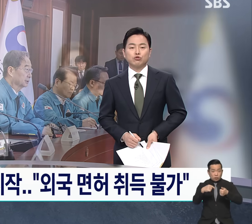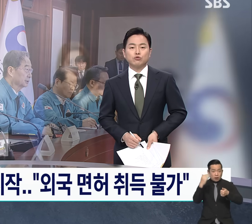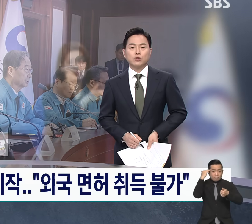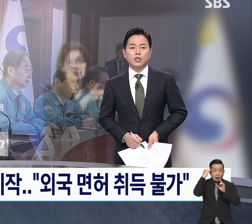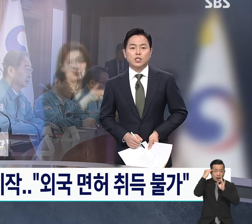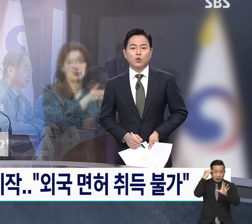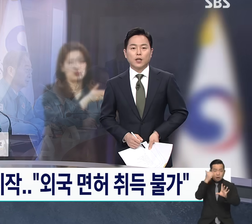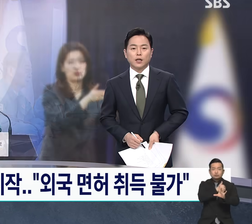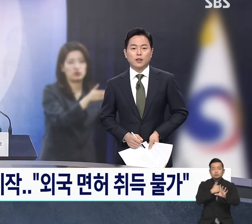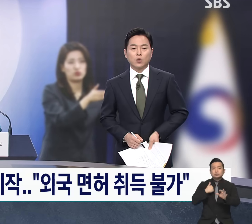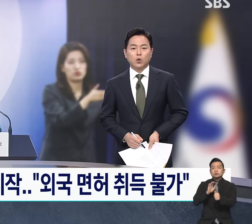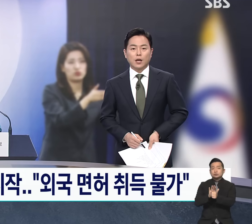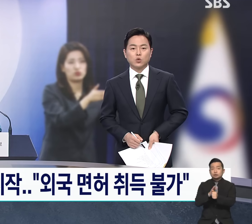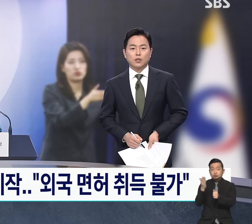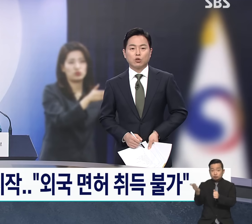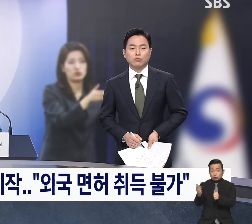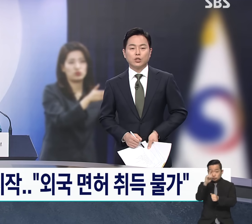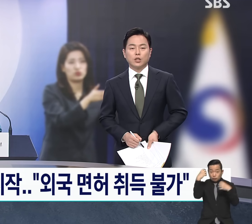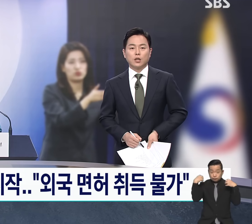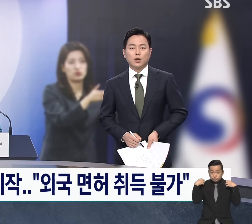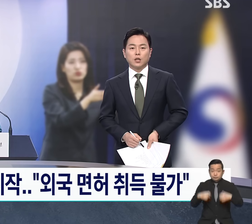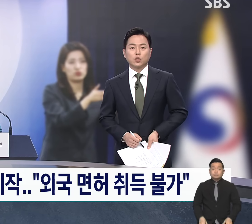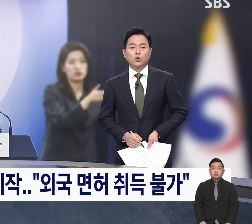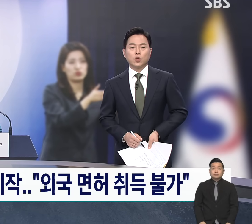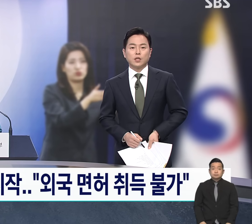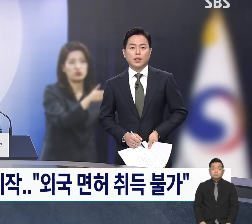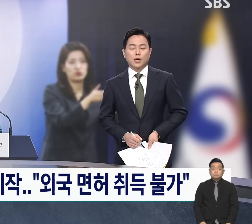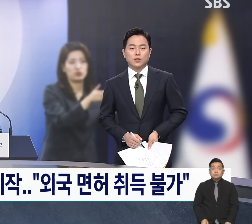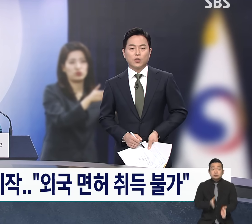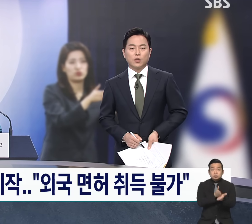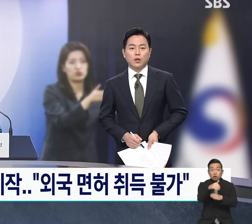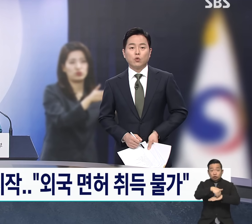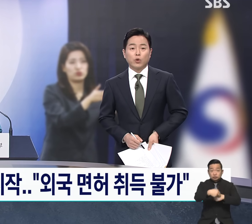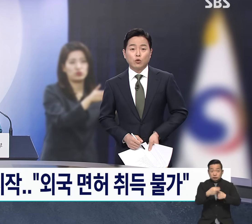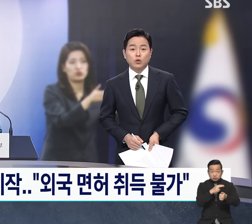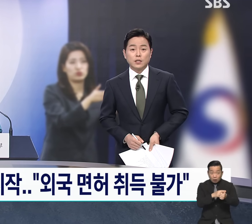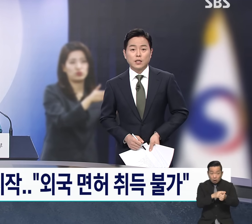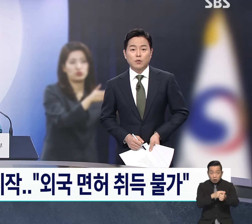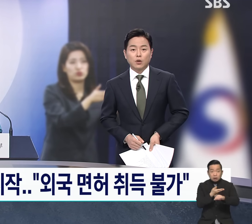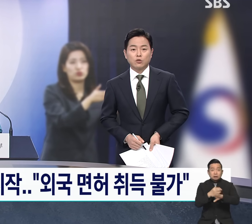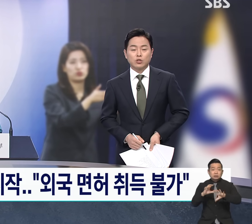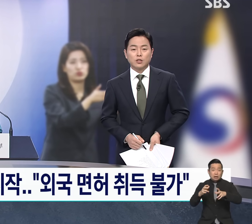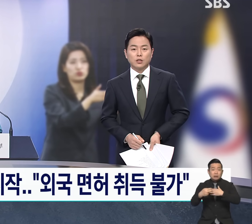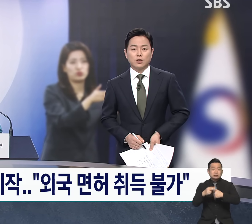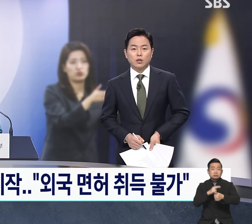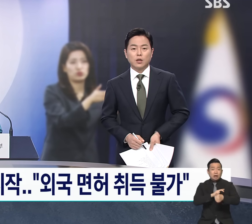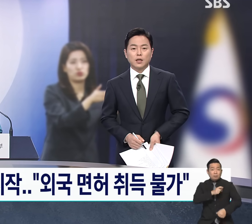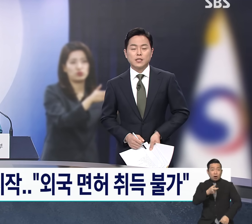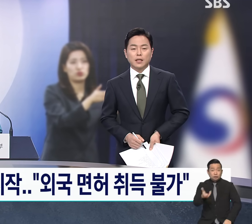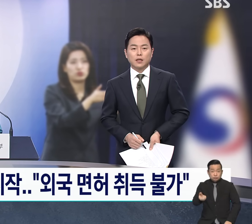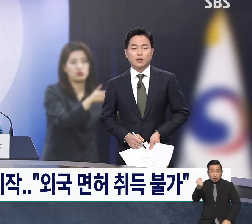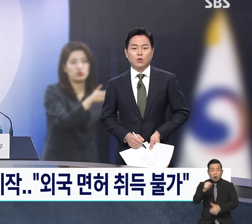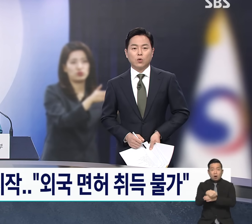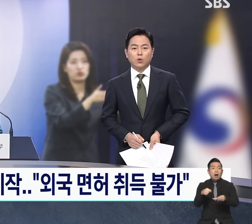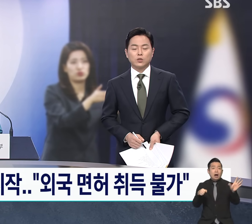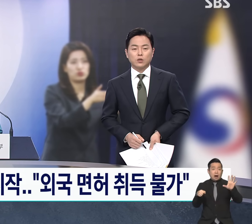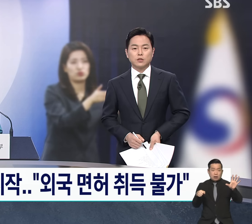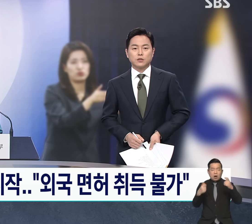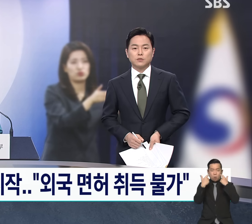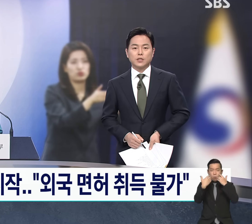없도록 충분히 지원하겠다고 강조한 정부는 전공의들을 향해선 외국 의사 면허 취득을 허락하지